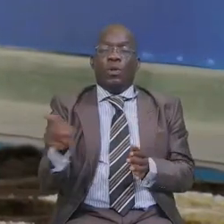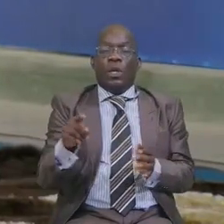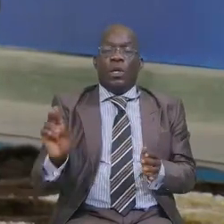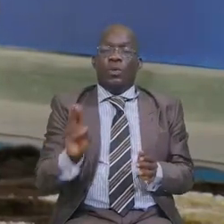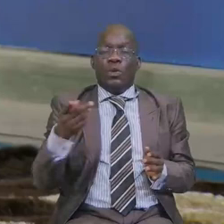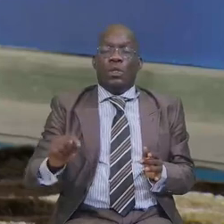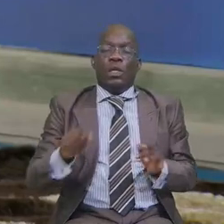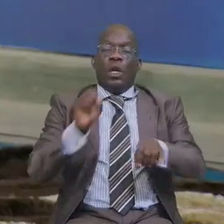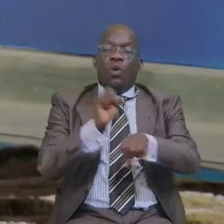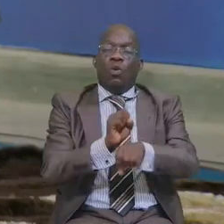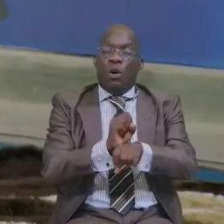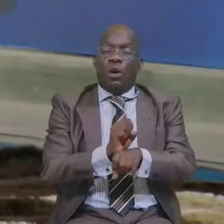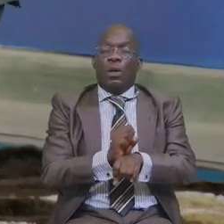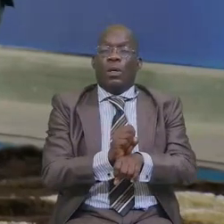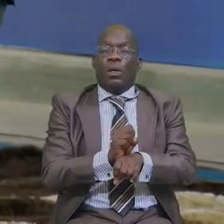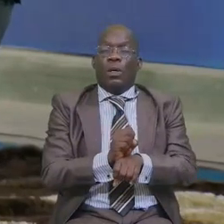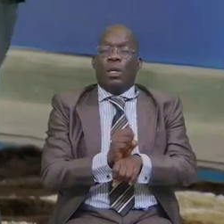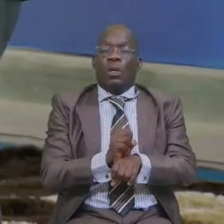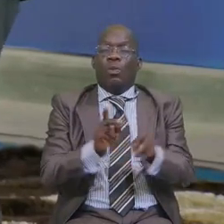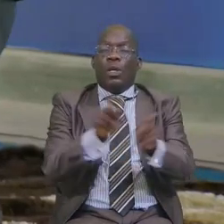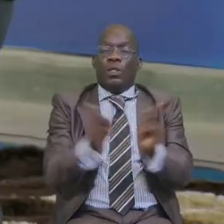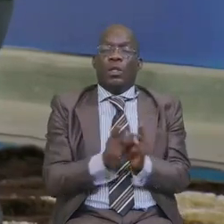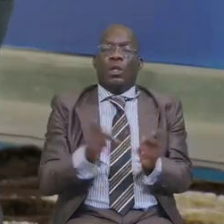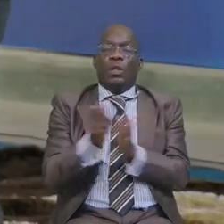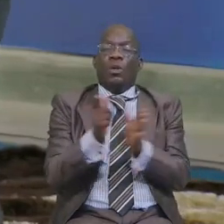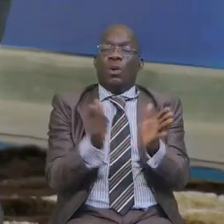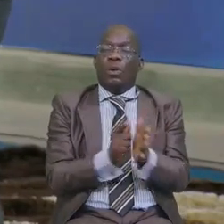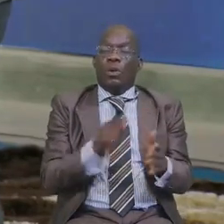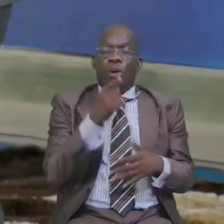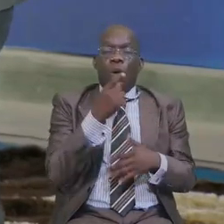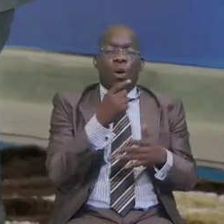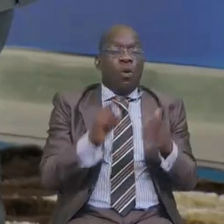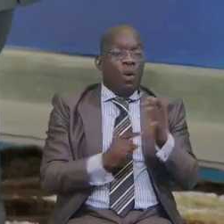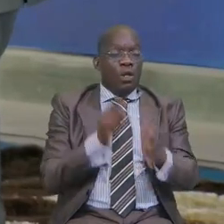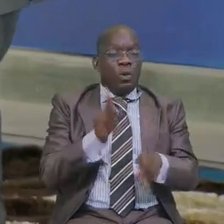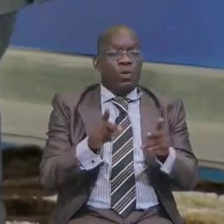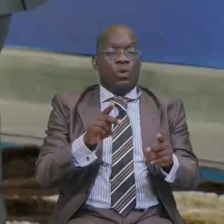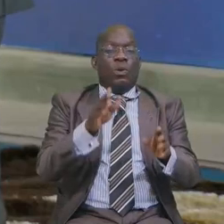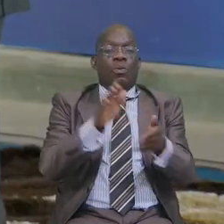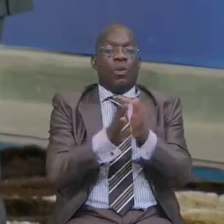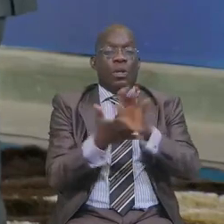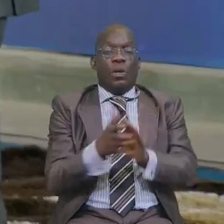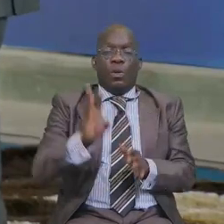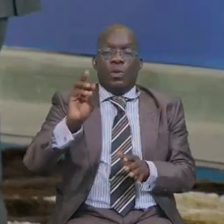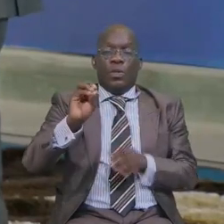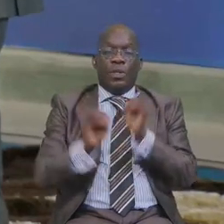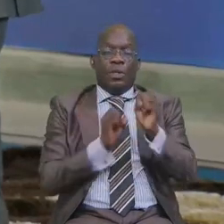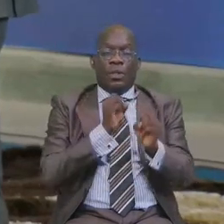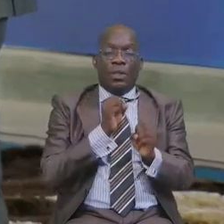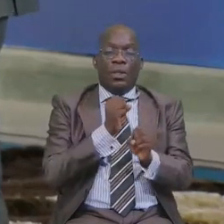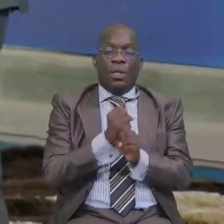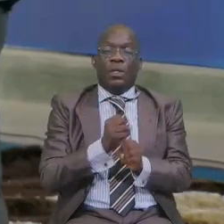qu'au service, ce que les gens font, une fois qu'ils atteignent 60 ans, 65 ans, 70 ans, au